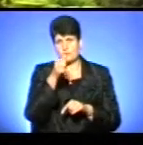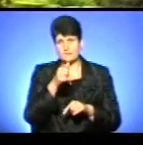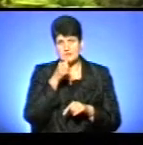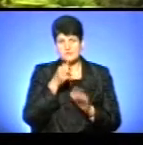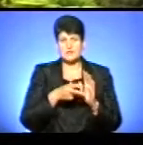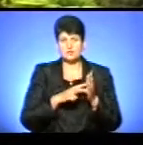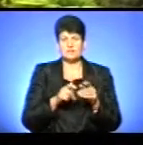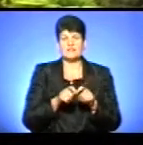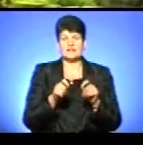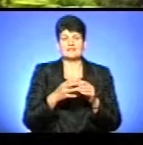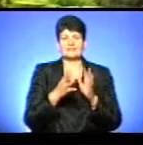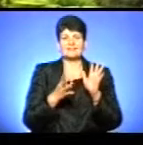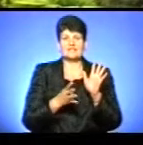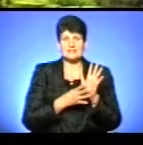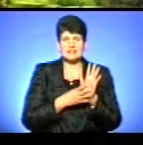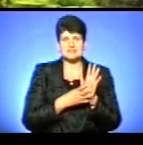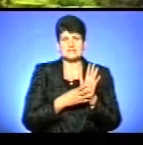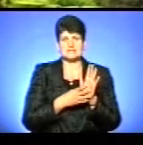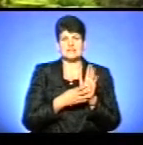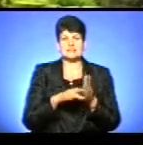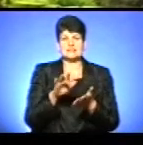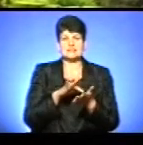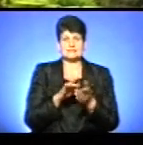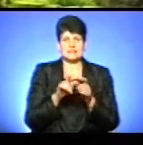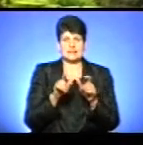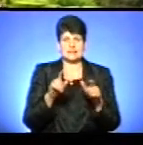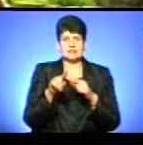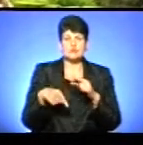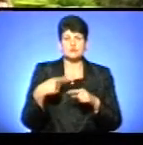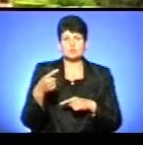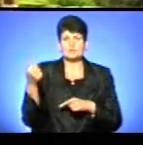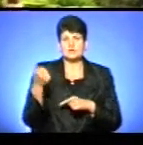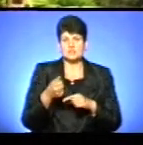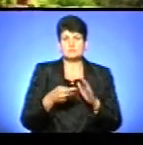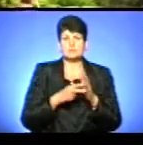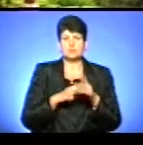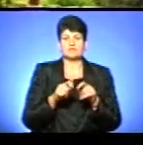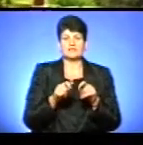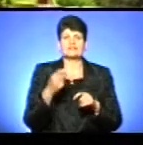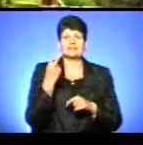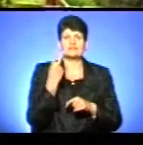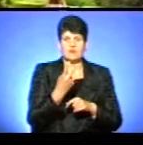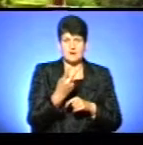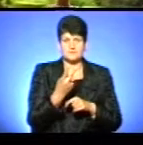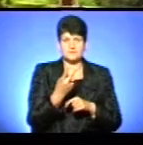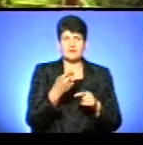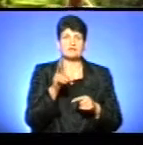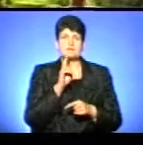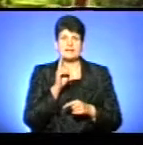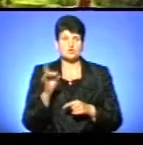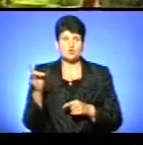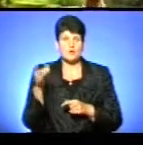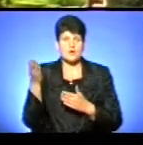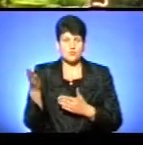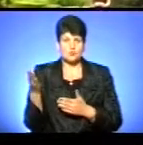відкрити 19 інклюзивно-ресурсних центрів. На наступний тиждень ми плануємо відкрити 2 – це у Кременецькому